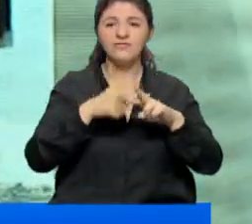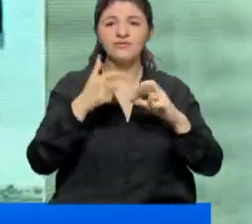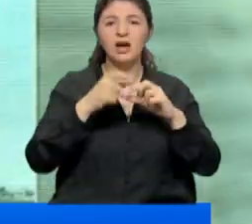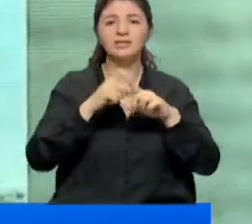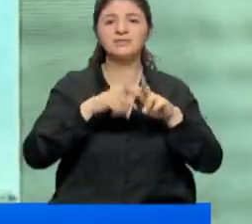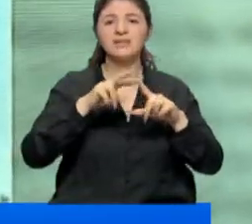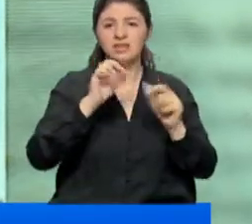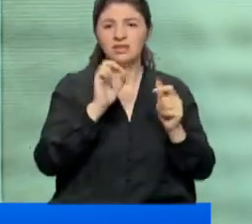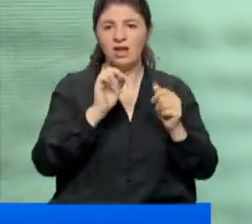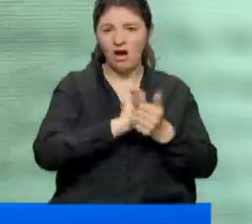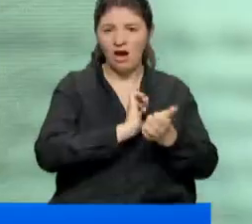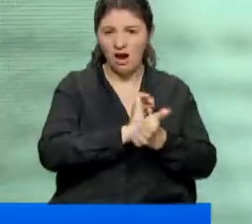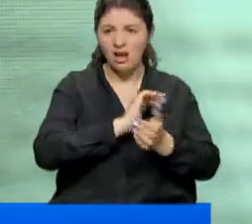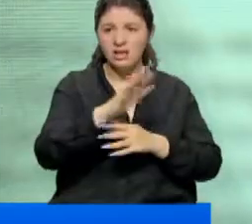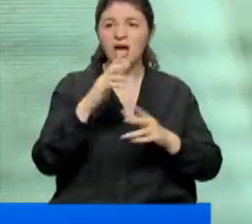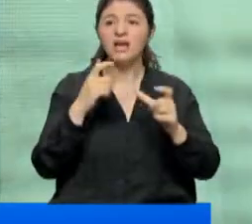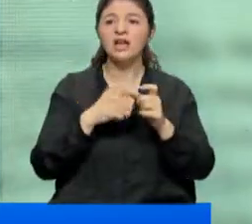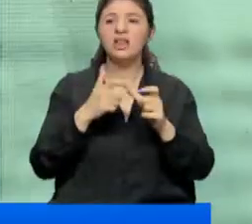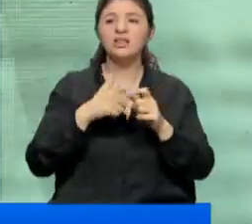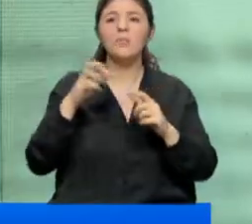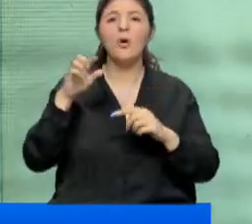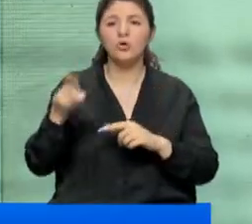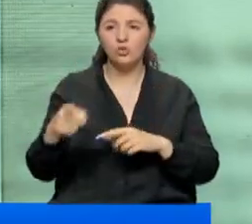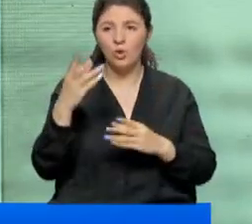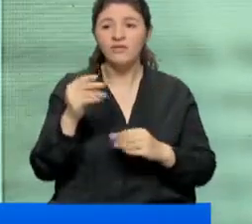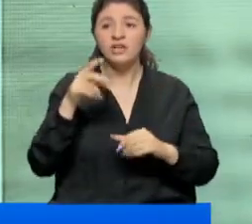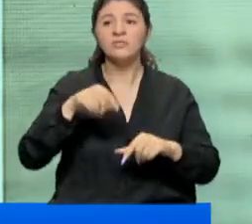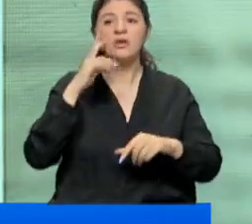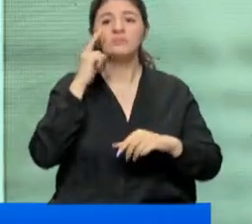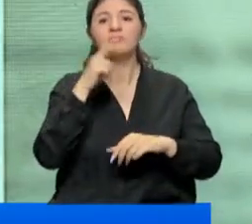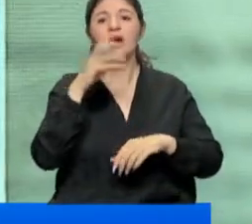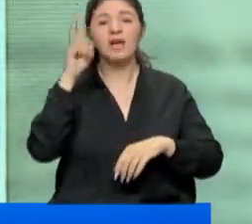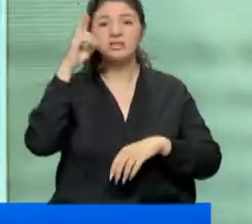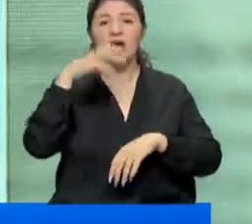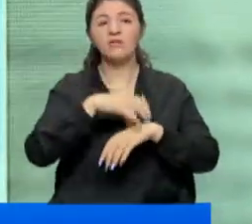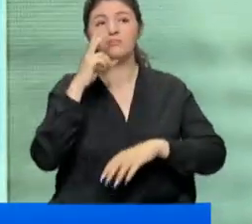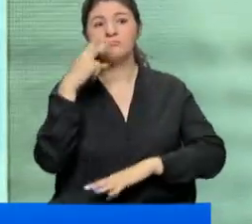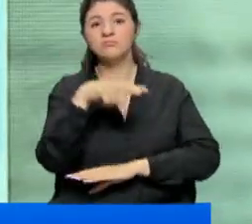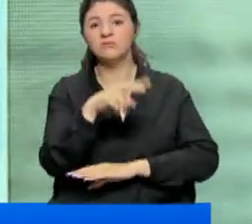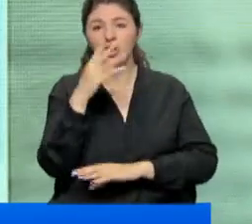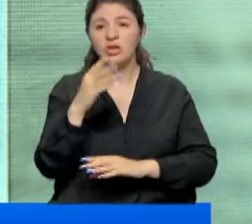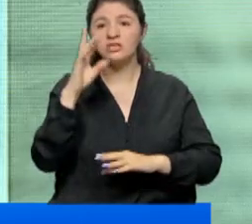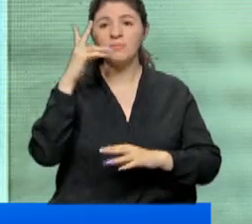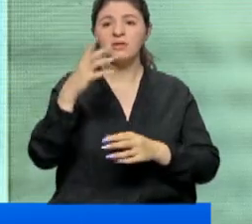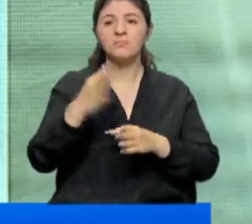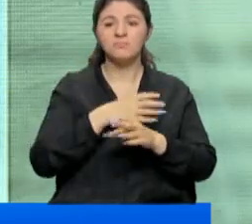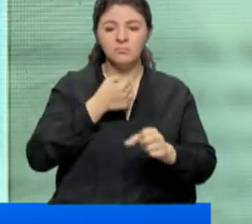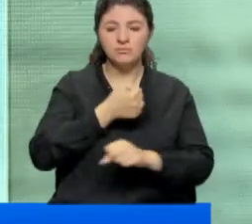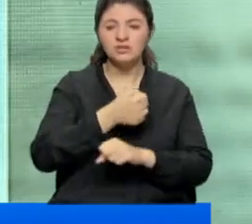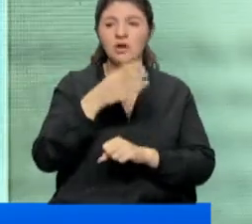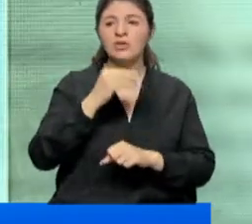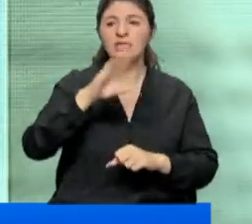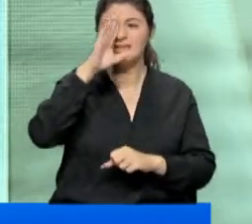pazarlık yaptığı gözünde Galatasaray Adası'nda olduğu öğrenildi yabancı ile pazarlık masasına yer alan İstanbul